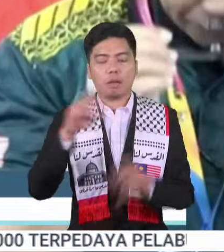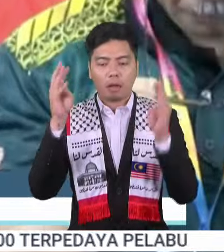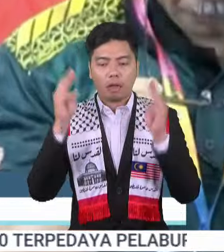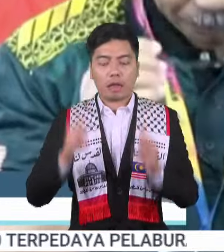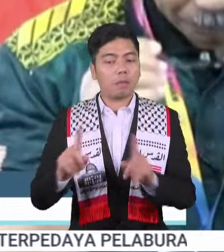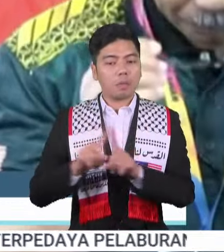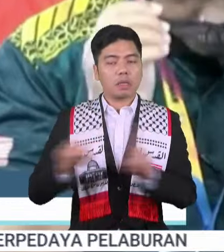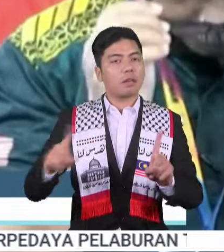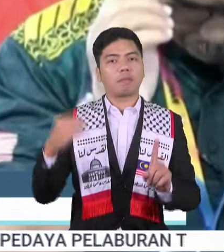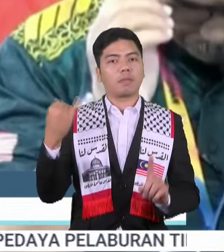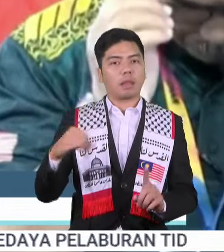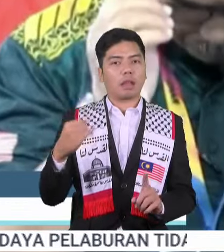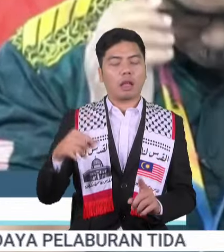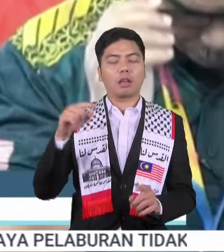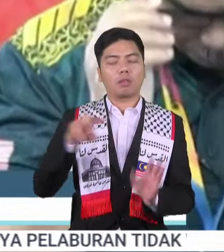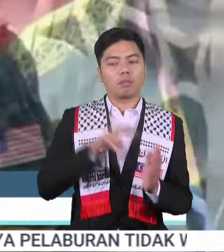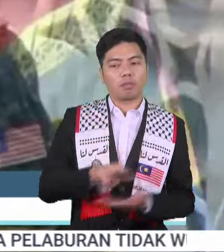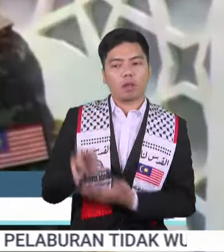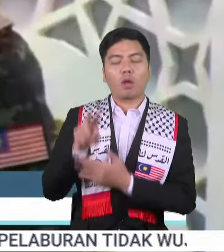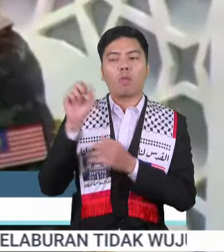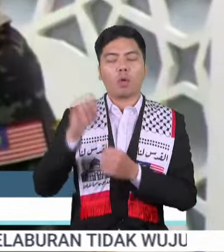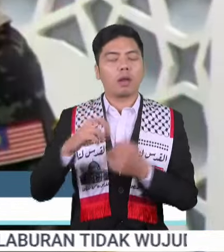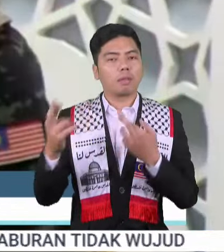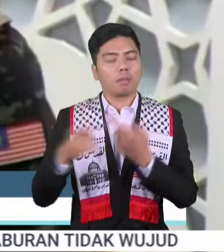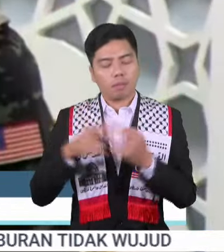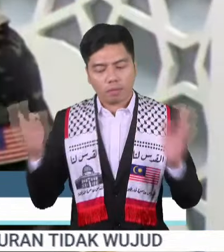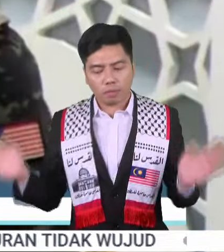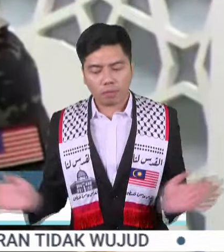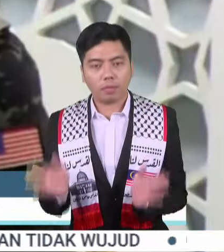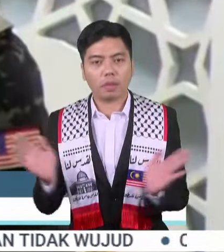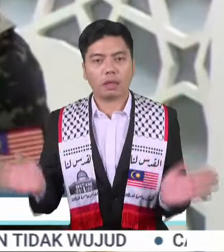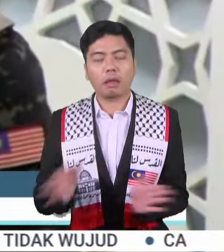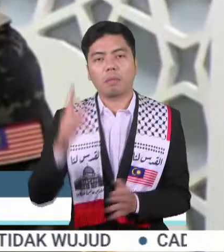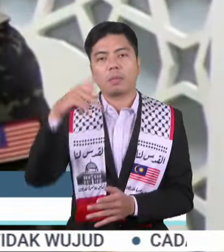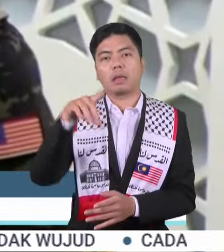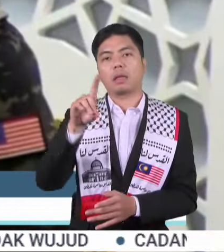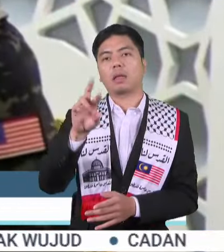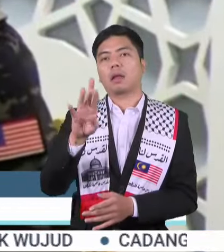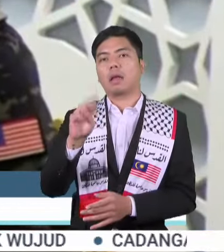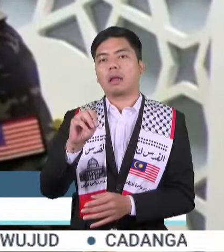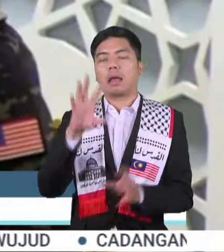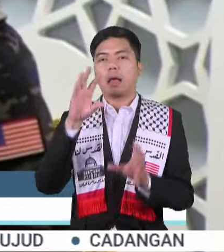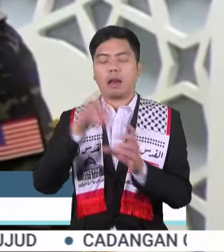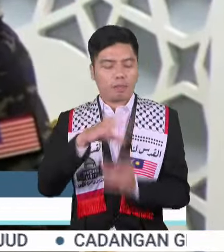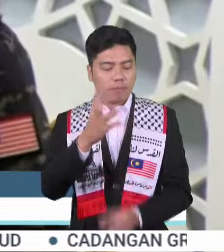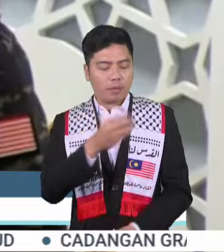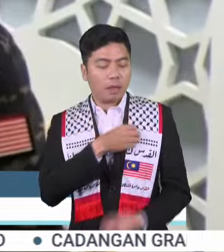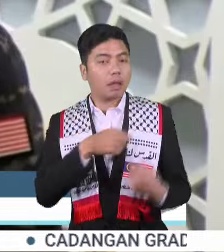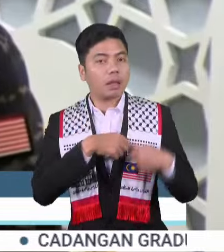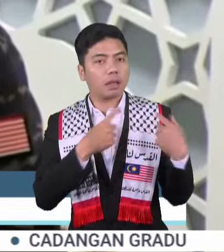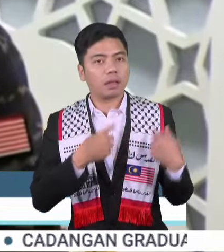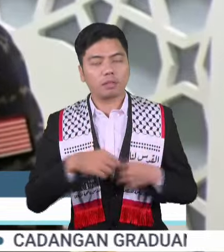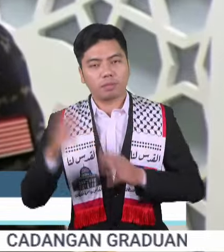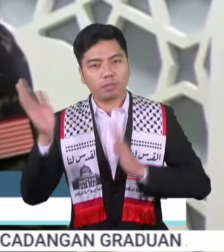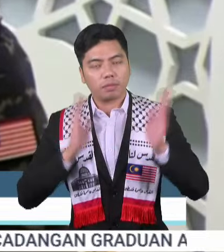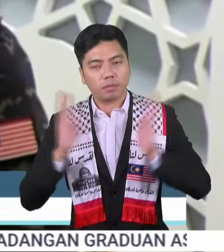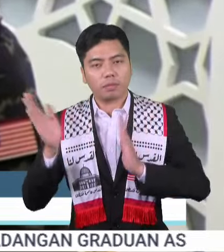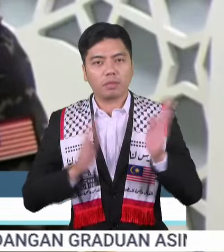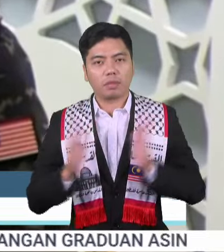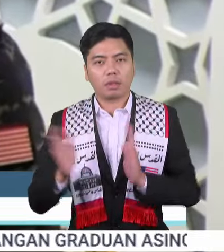ini dilihat mampu mendekatkan PDRM di hati masyarakat. InsyaAllah, besar harapan saya